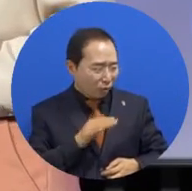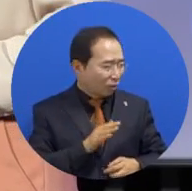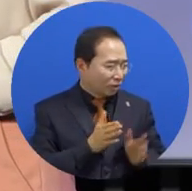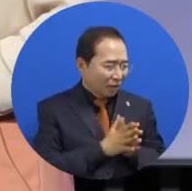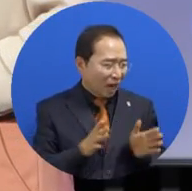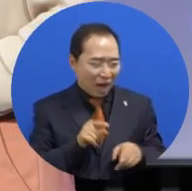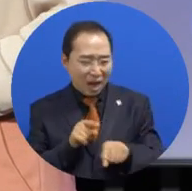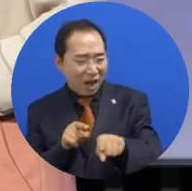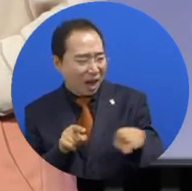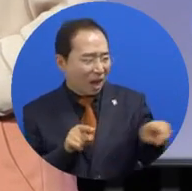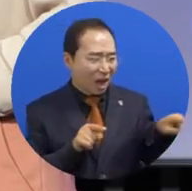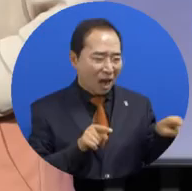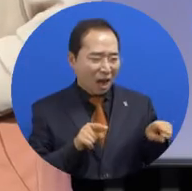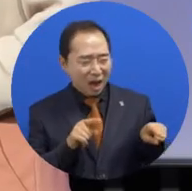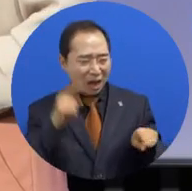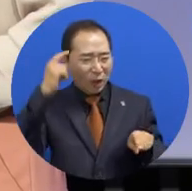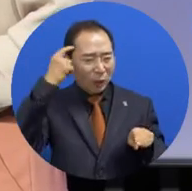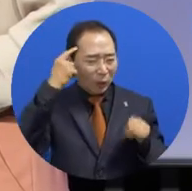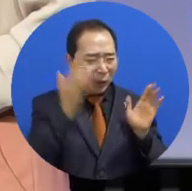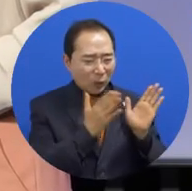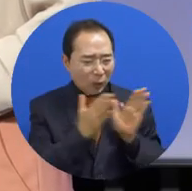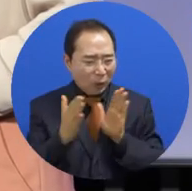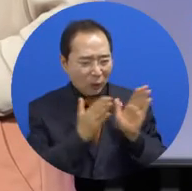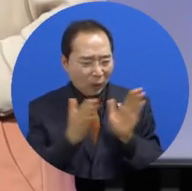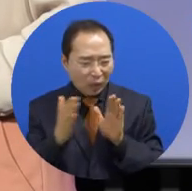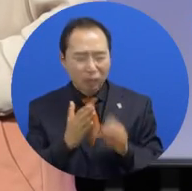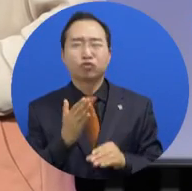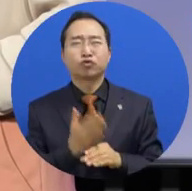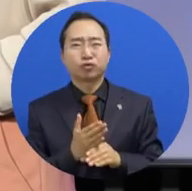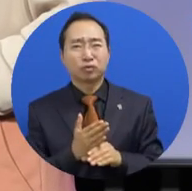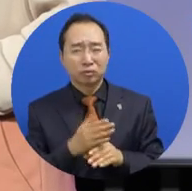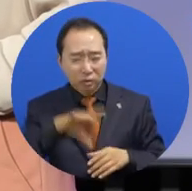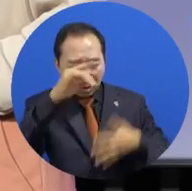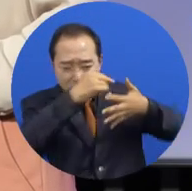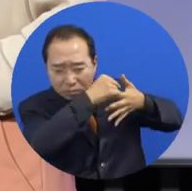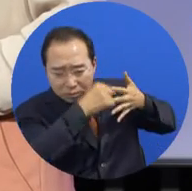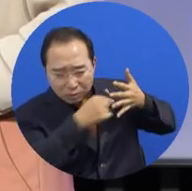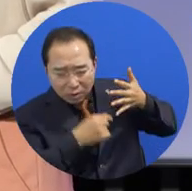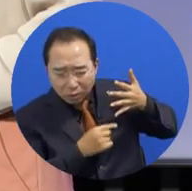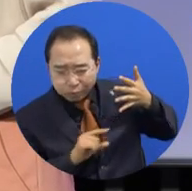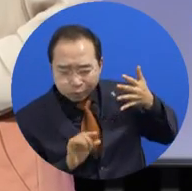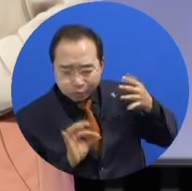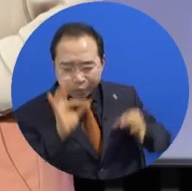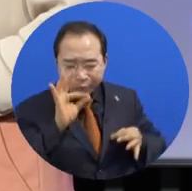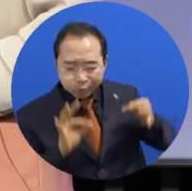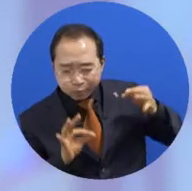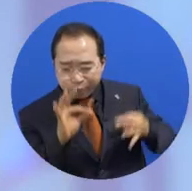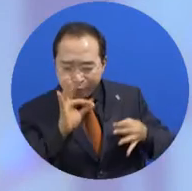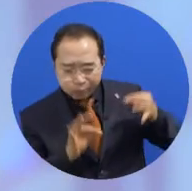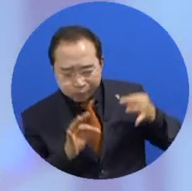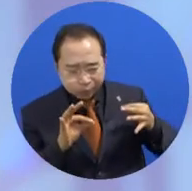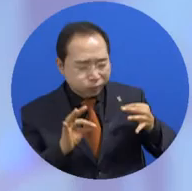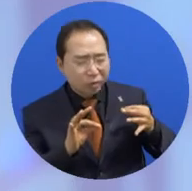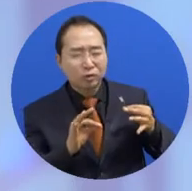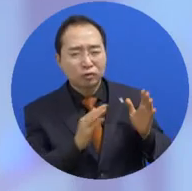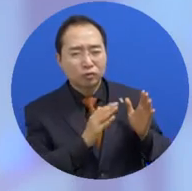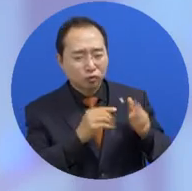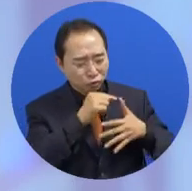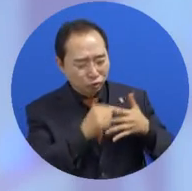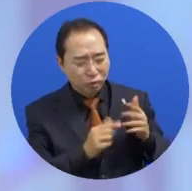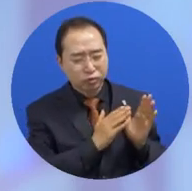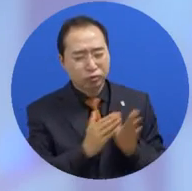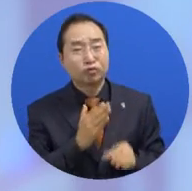되나 뭐부터 이거 지금 머릿속으로 일단 순서 잡느라고 곧 그 순서가